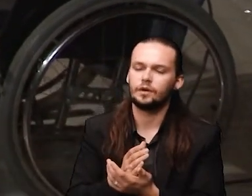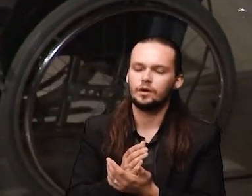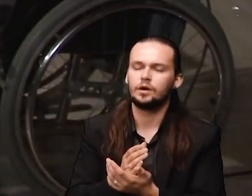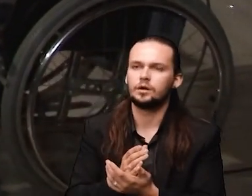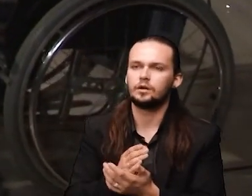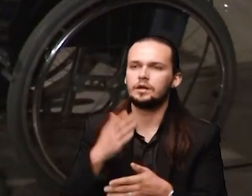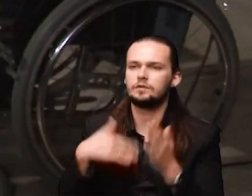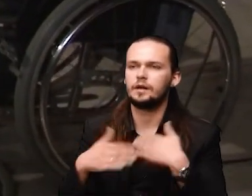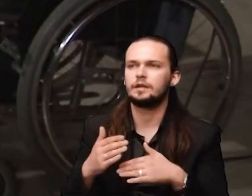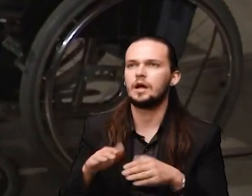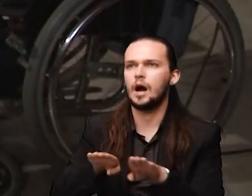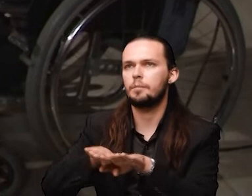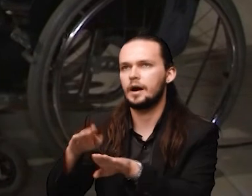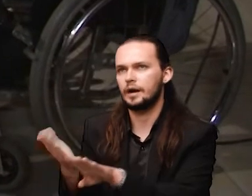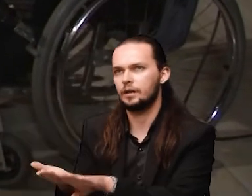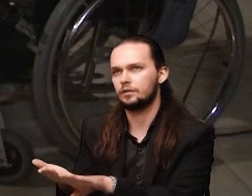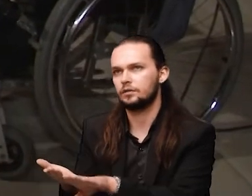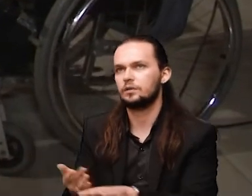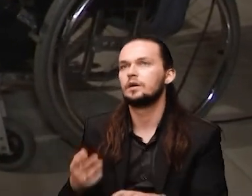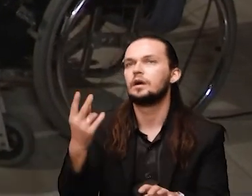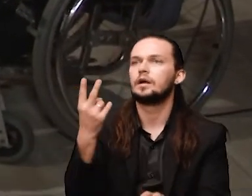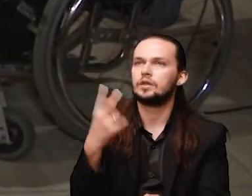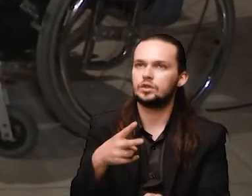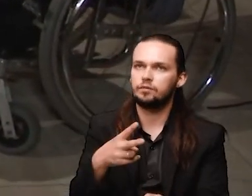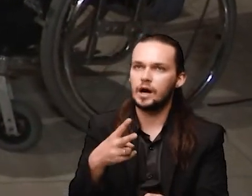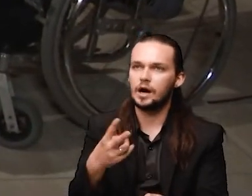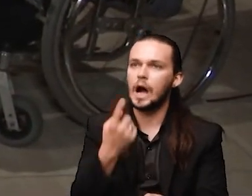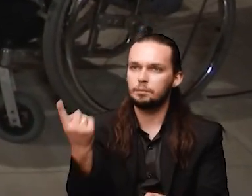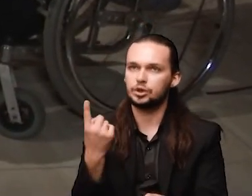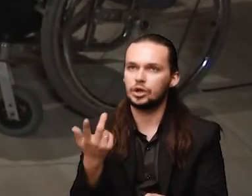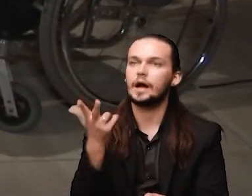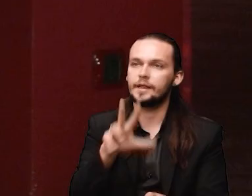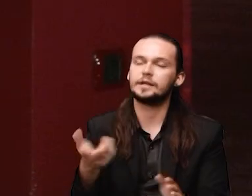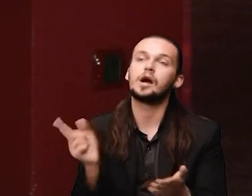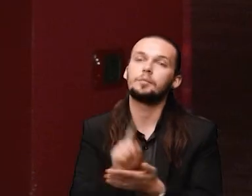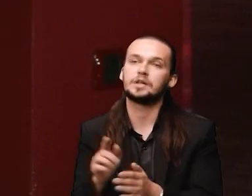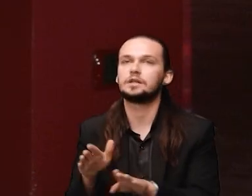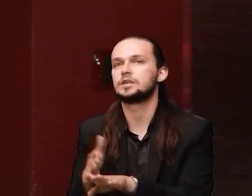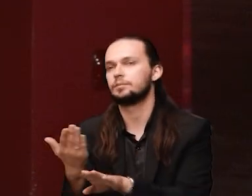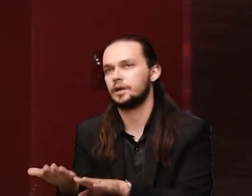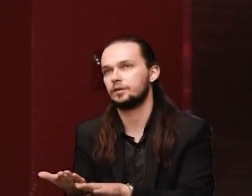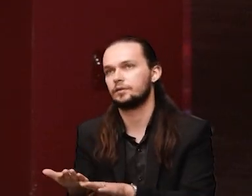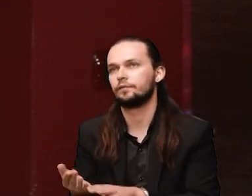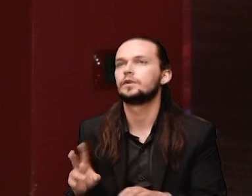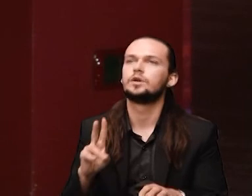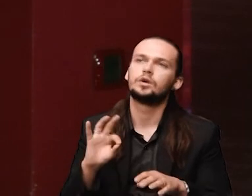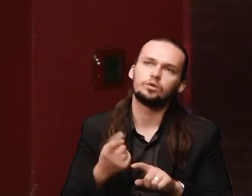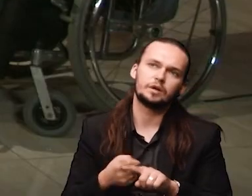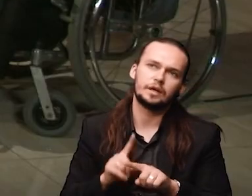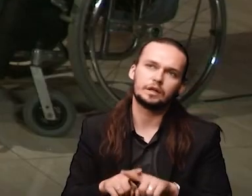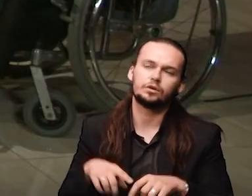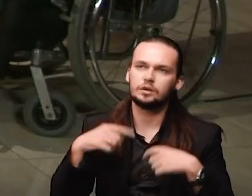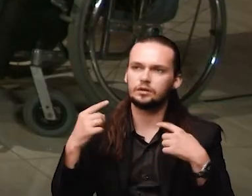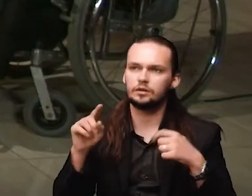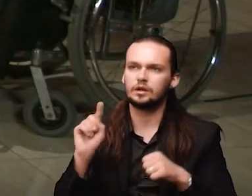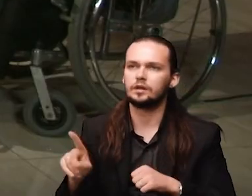с аппарелью. Поэтому два автобуса проходят, понимаешь, а третий обязательно должен быть с аппарелью. К сожалению,